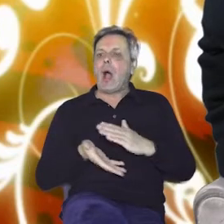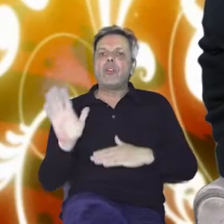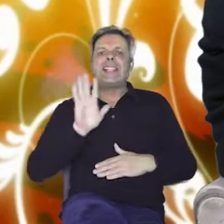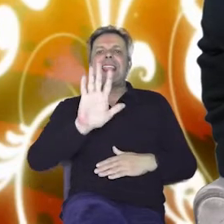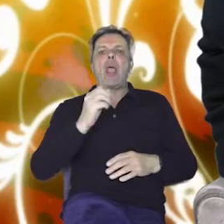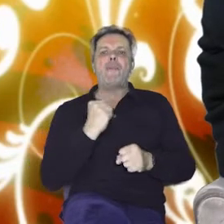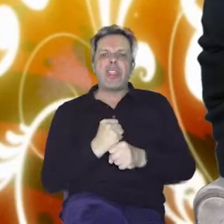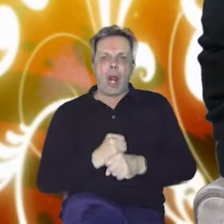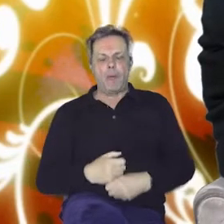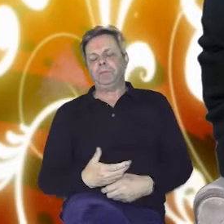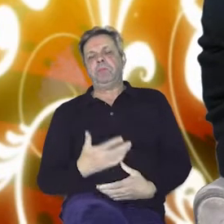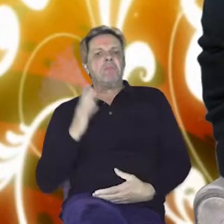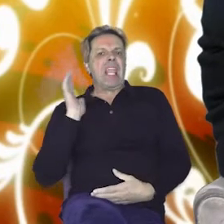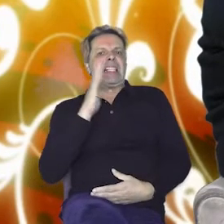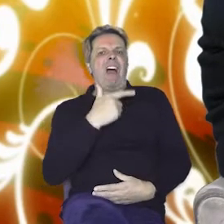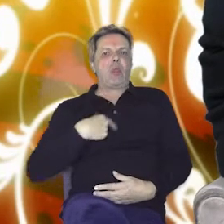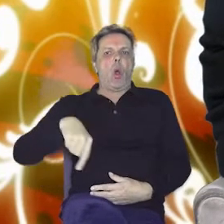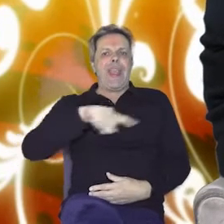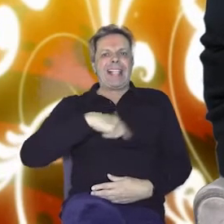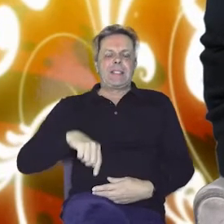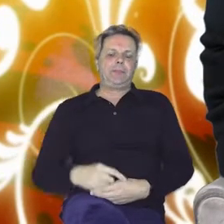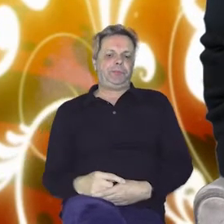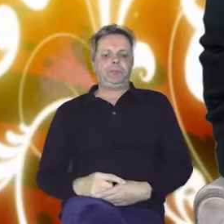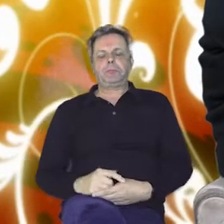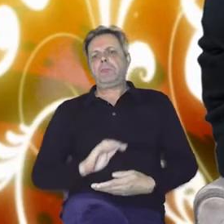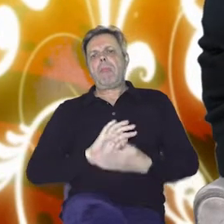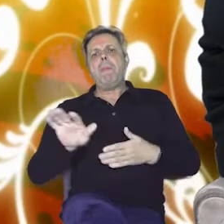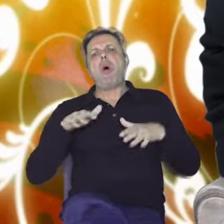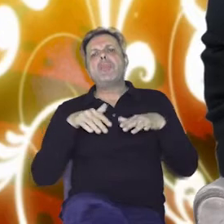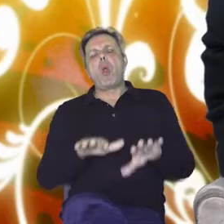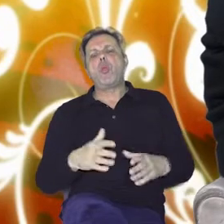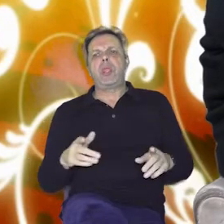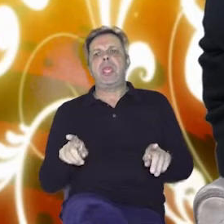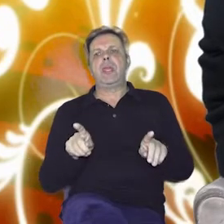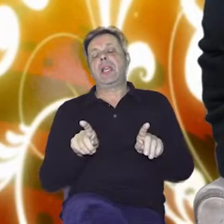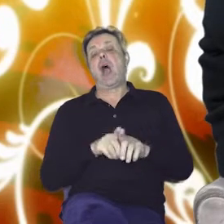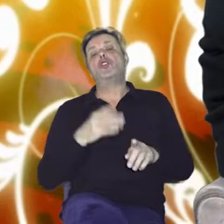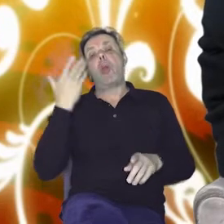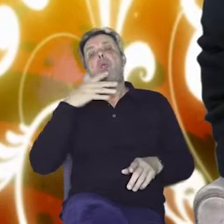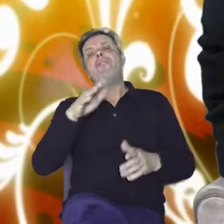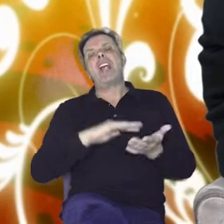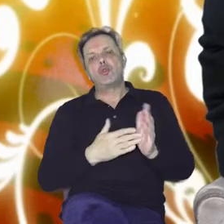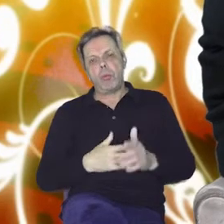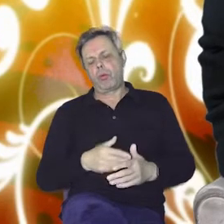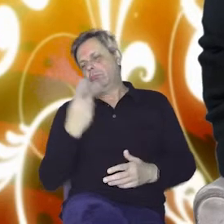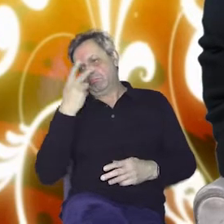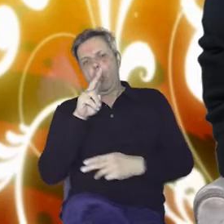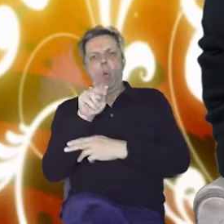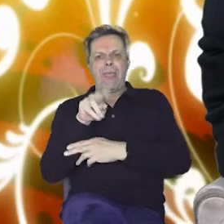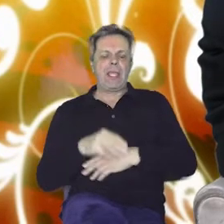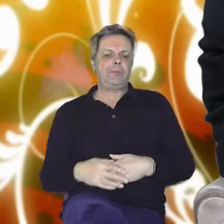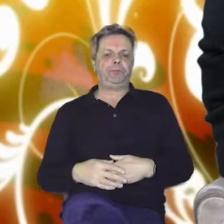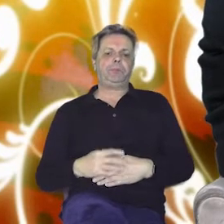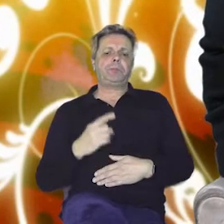I svatko od nas, a osobito ljudi kao što je bio vaš suprug ili umjetnika,